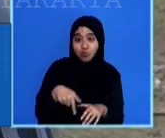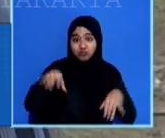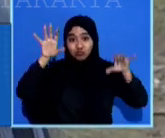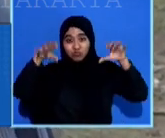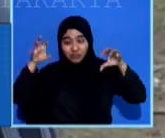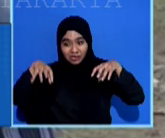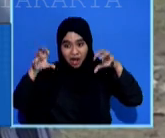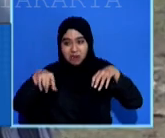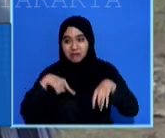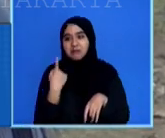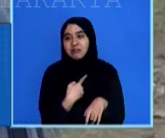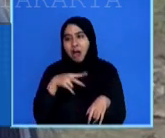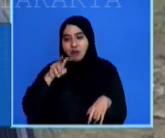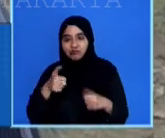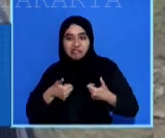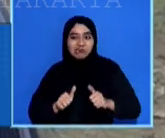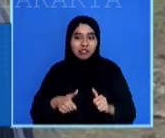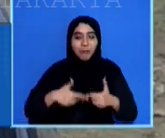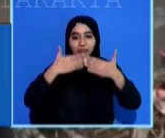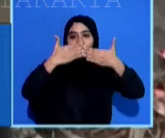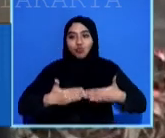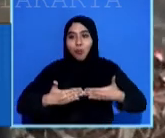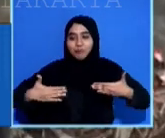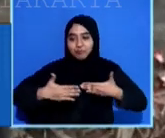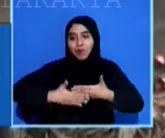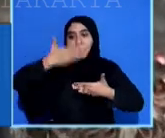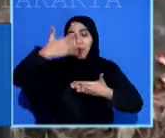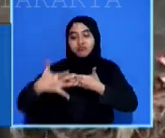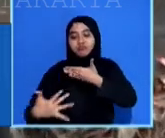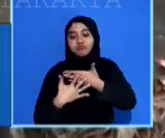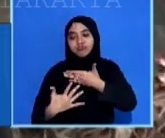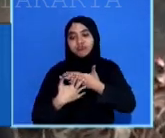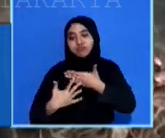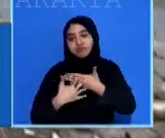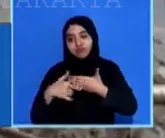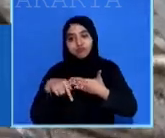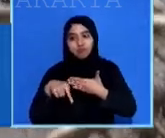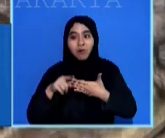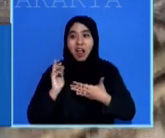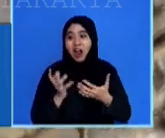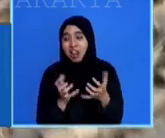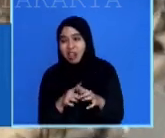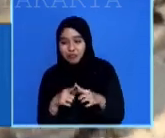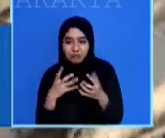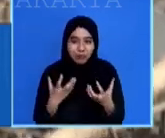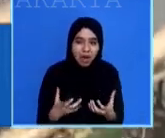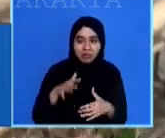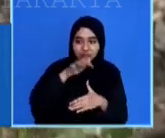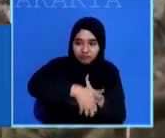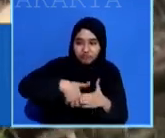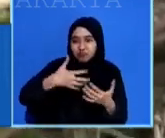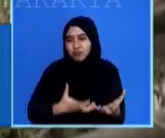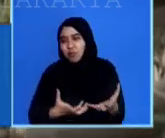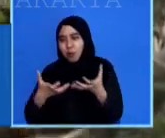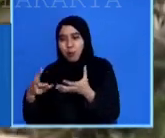harus siap membuka 9 pintu yang ada di Mejing ini. Bantuan alat berat ke lokasi bendung Mejing dilakukan mempercepat proses